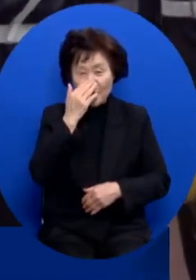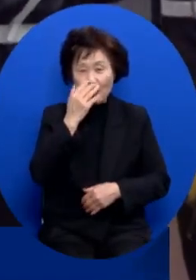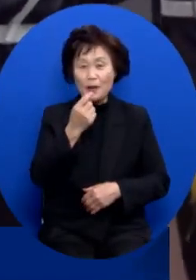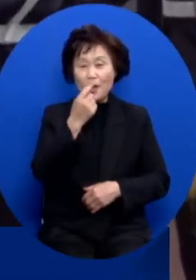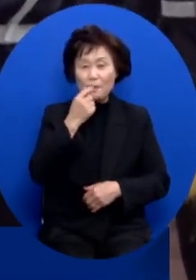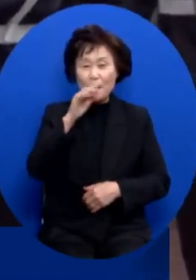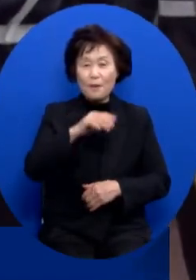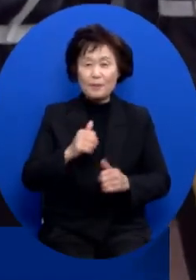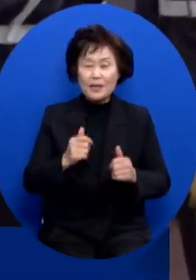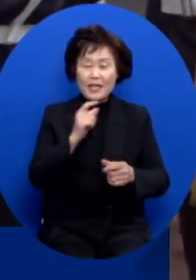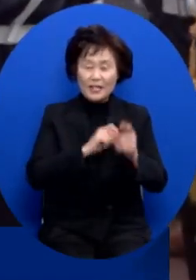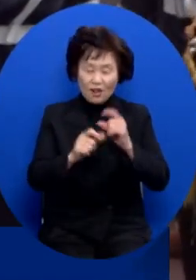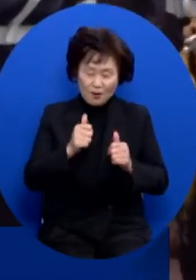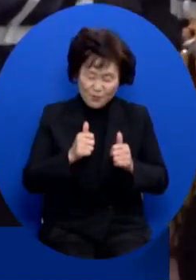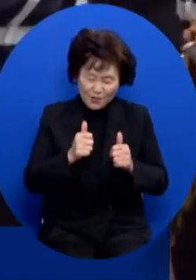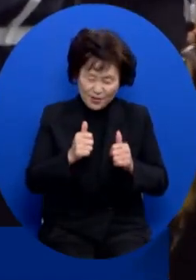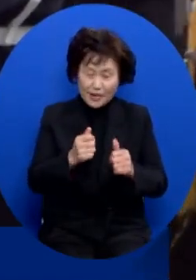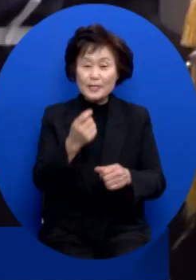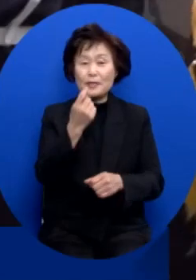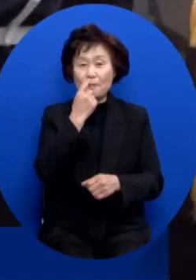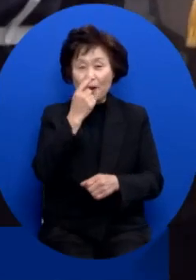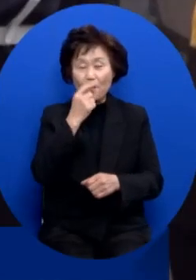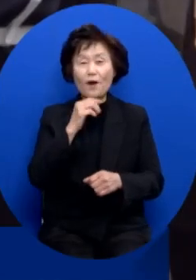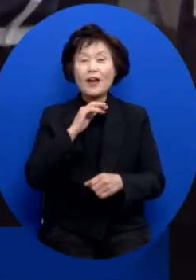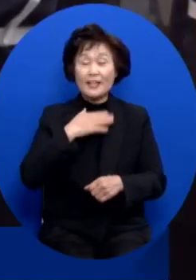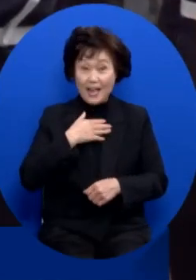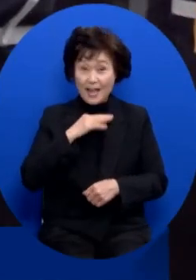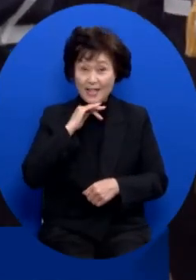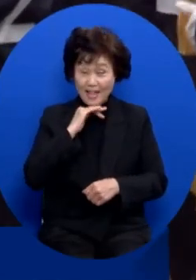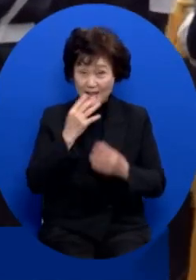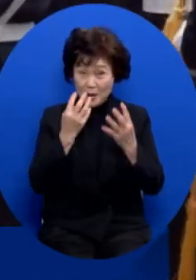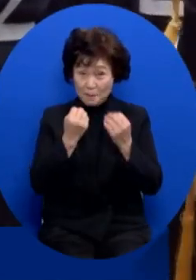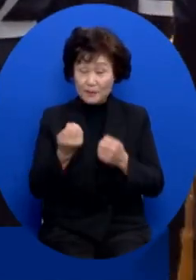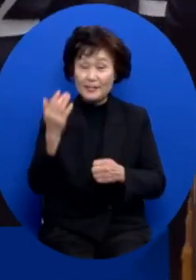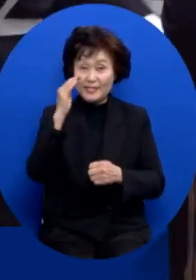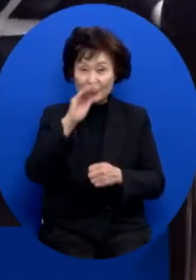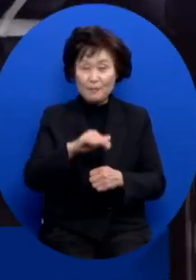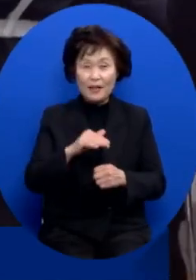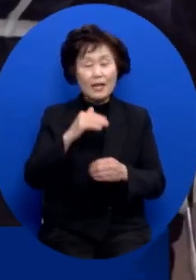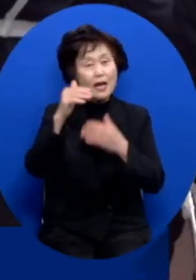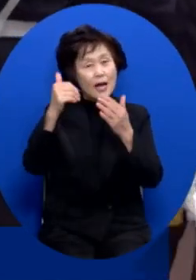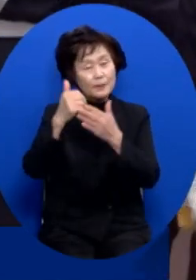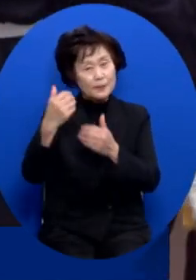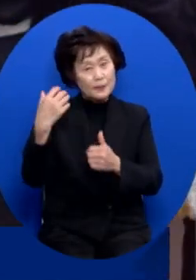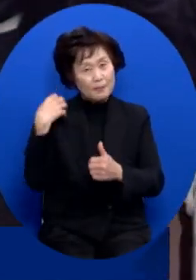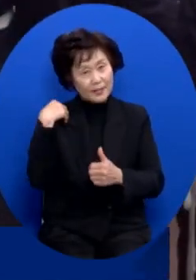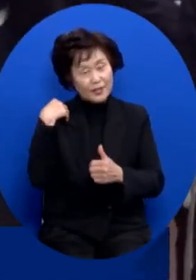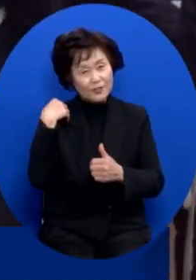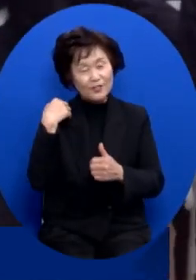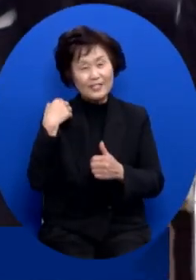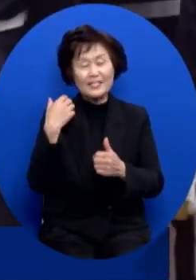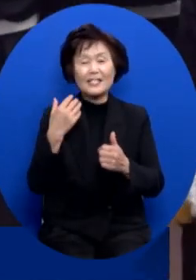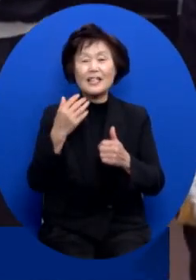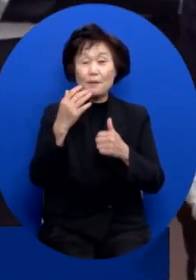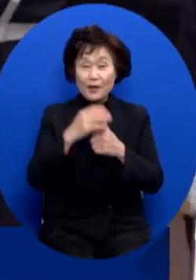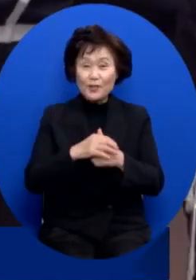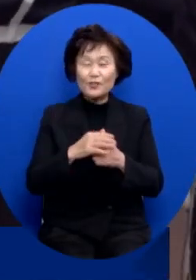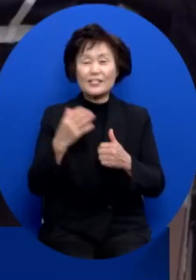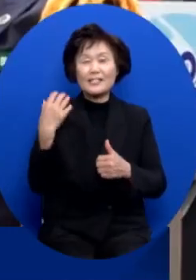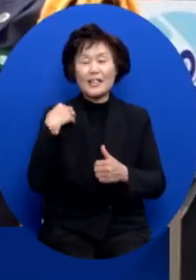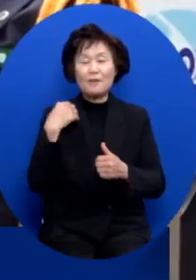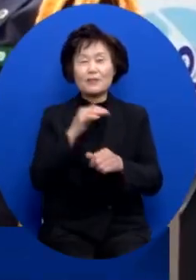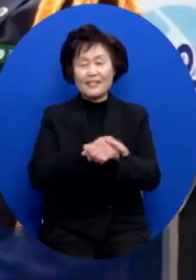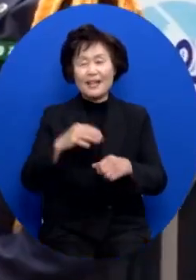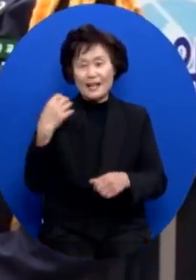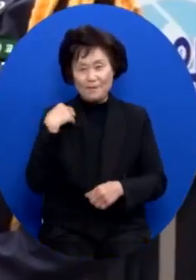세상에 선한 영향력으로 나이는 많지만은 그런 주신 사명 잘 감당하면서 사는 게 저의 삶의